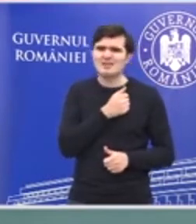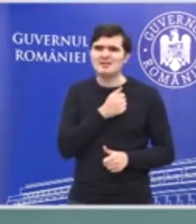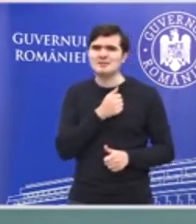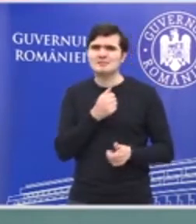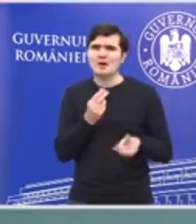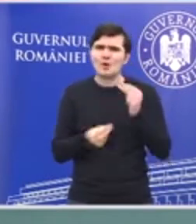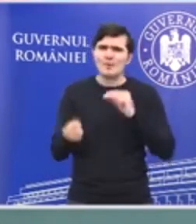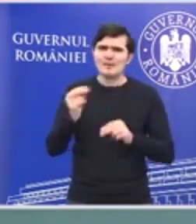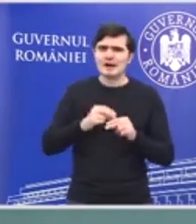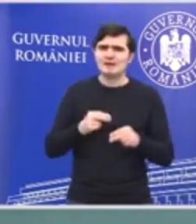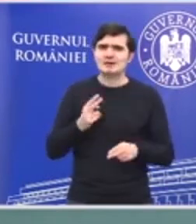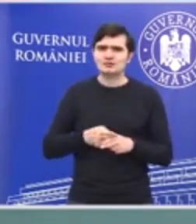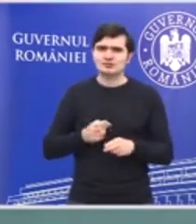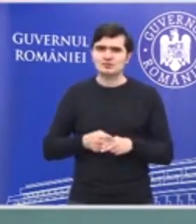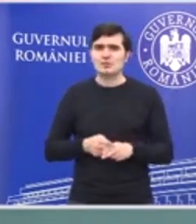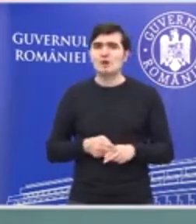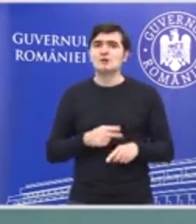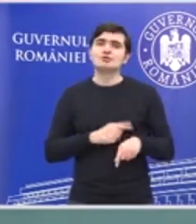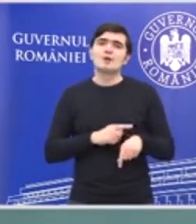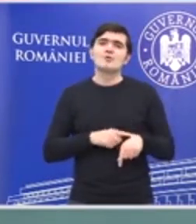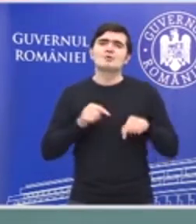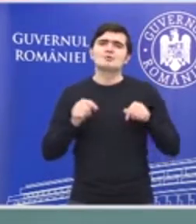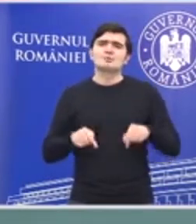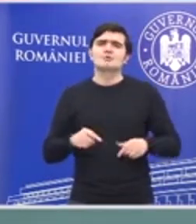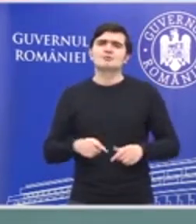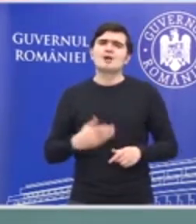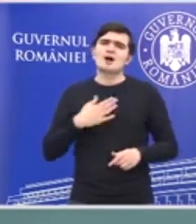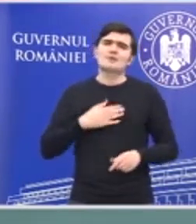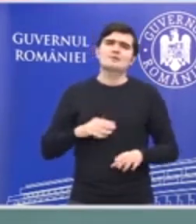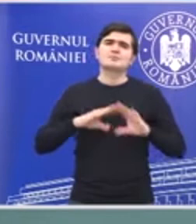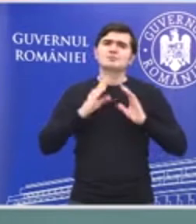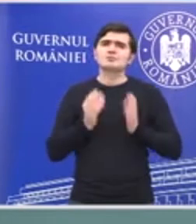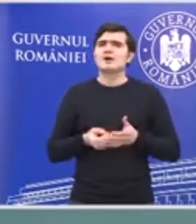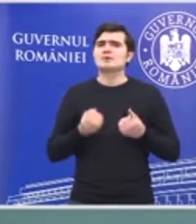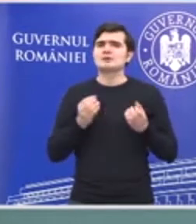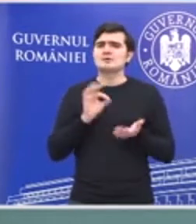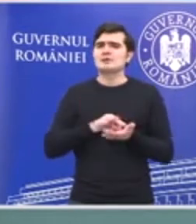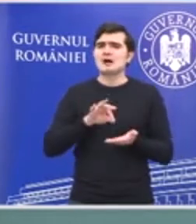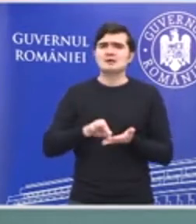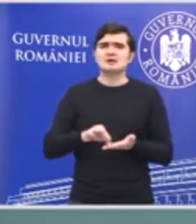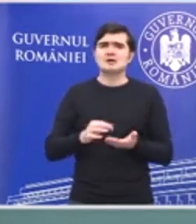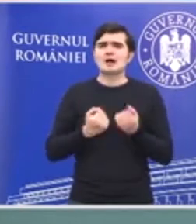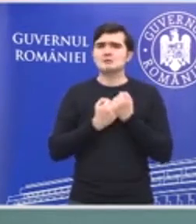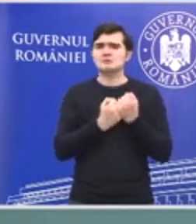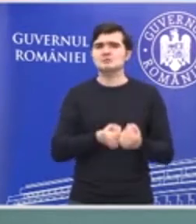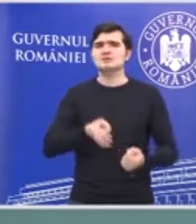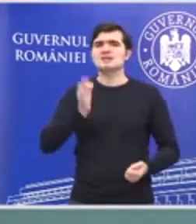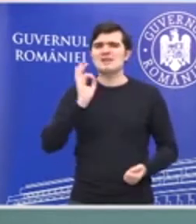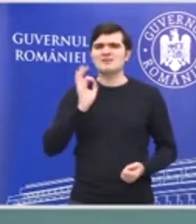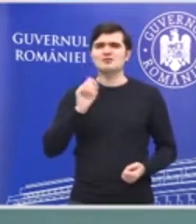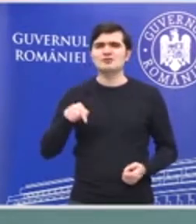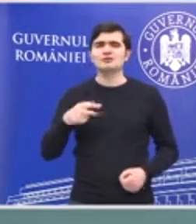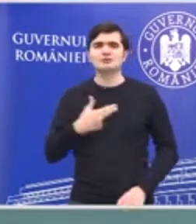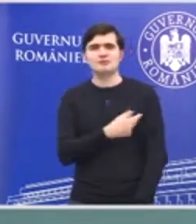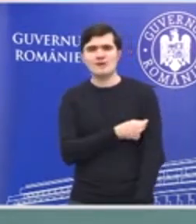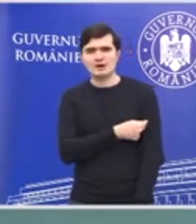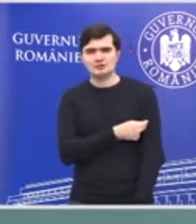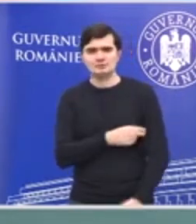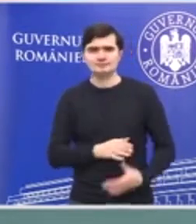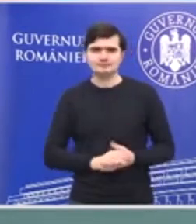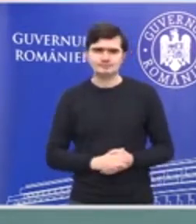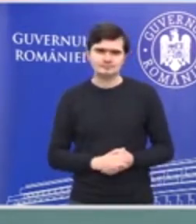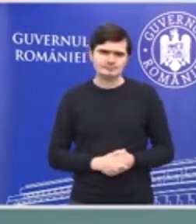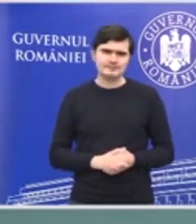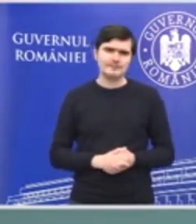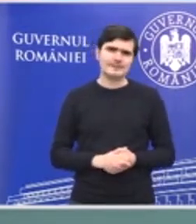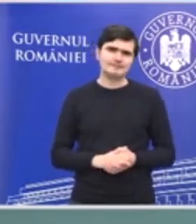severe. Deci, la acest moment avem toate datele care susțin eficacitatea vaccinurilor disponibile. Însă, vorbim